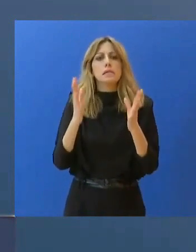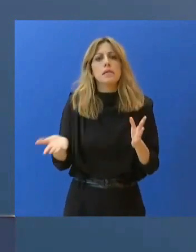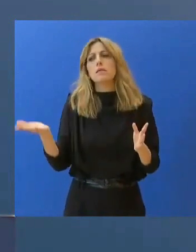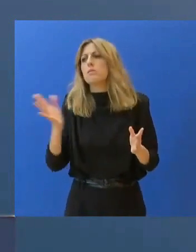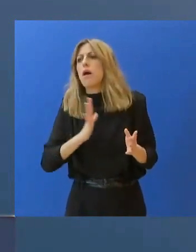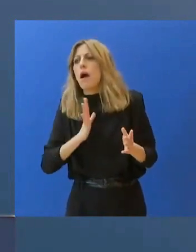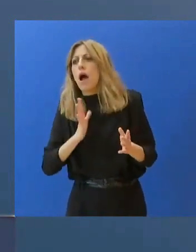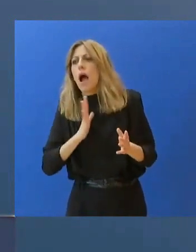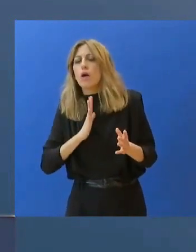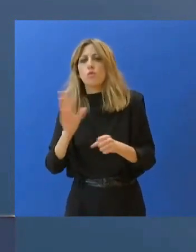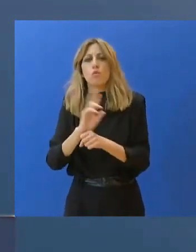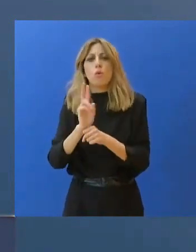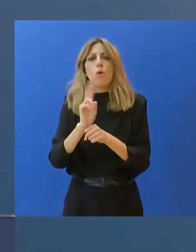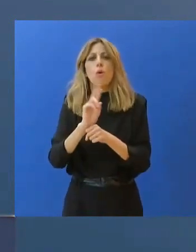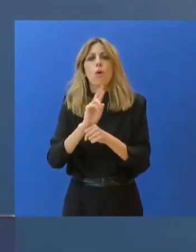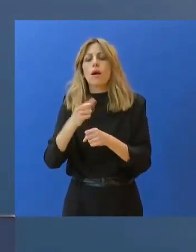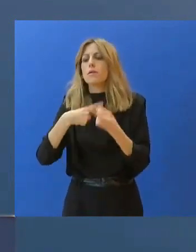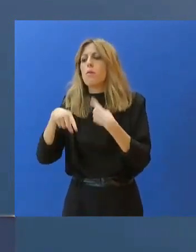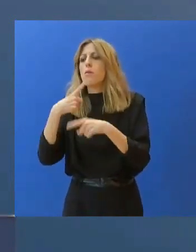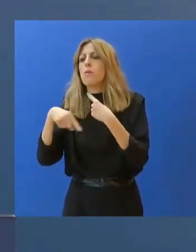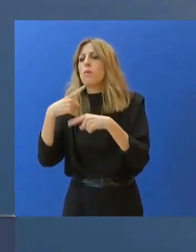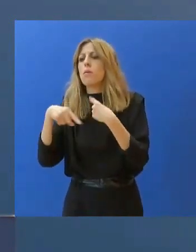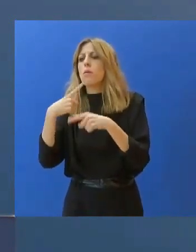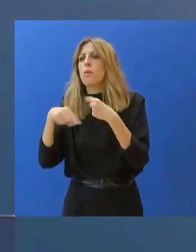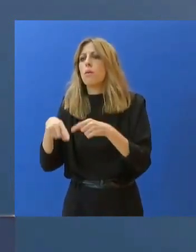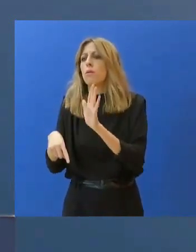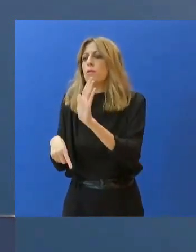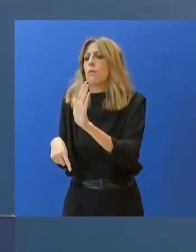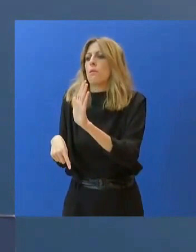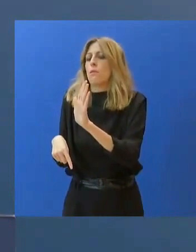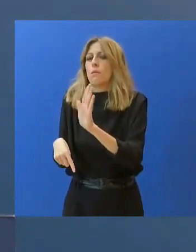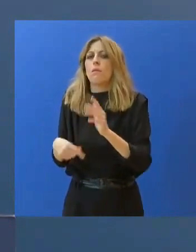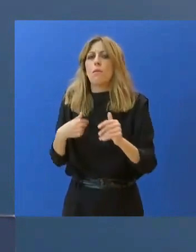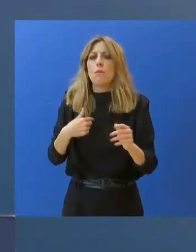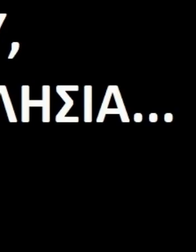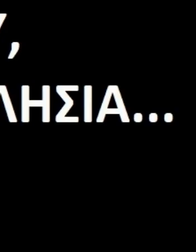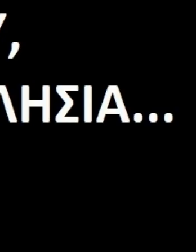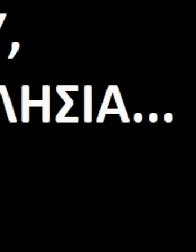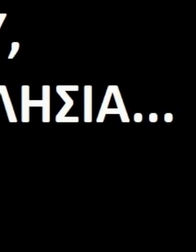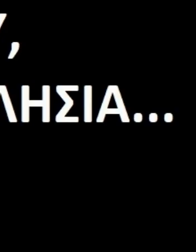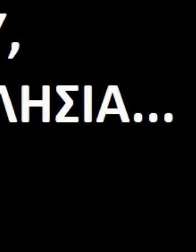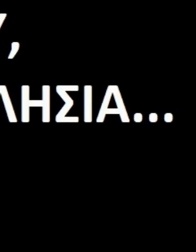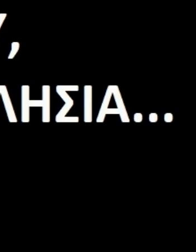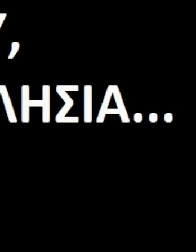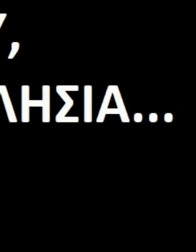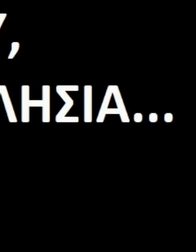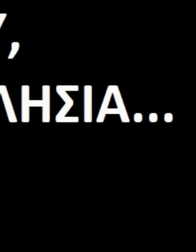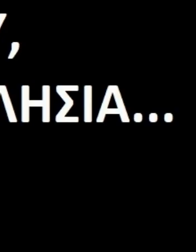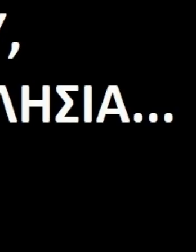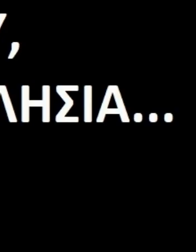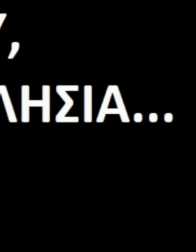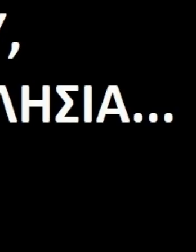έξοδο, να μπορέσει να εφαρμόσει αυτό που λέμε ατομική λατρεία, περνώντα και από την εκκλησία τη ενορία του. Νούμερο